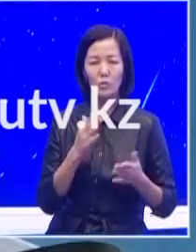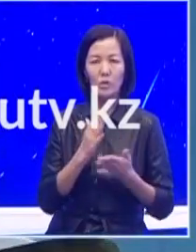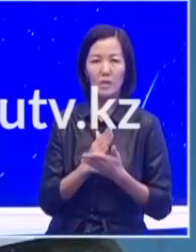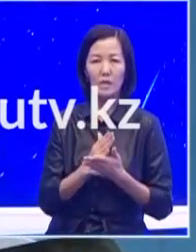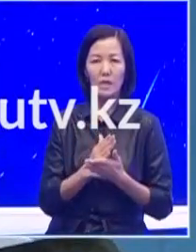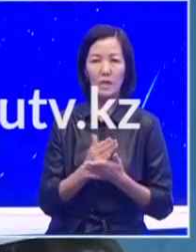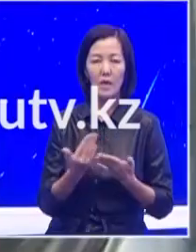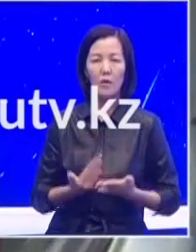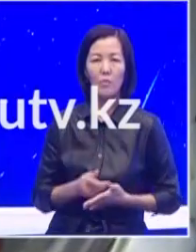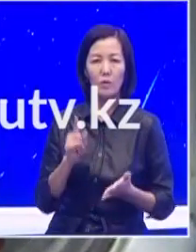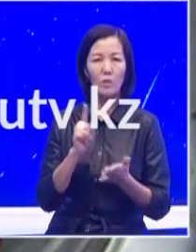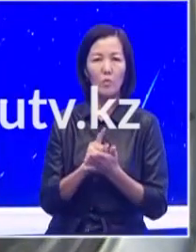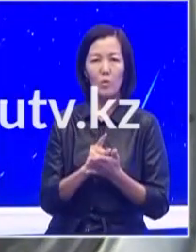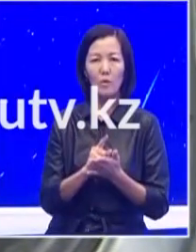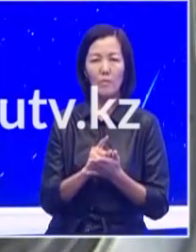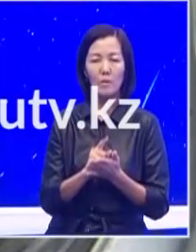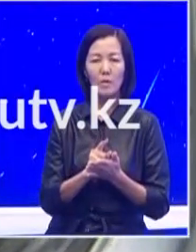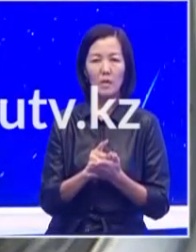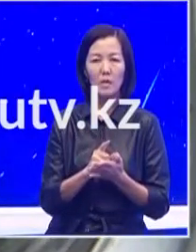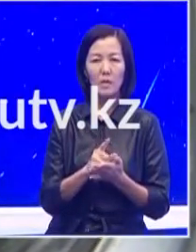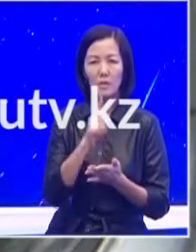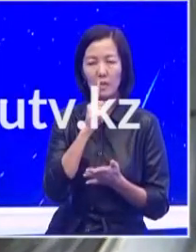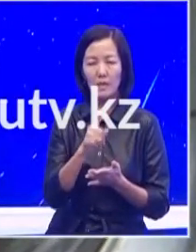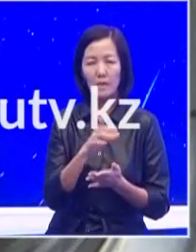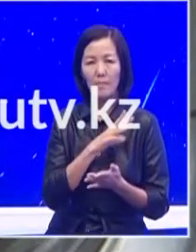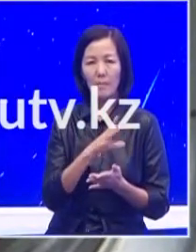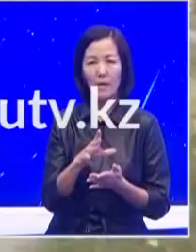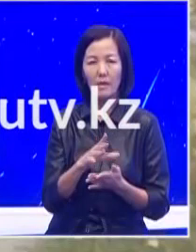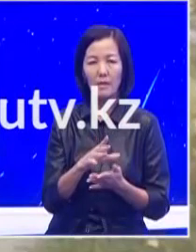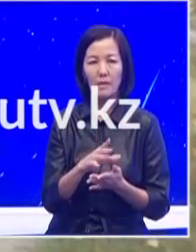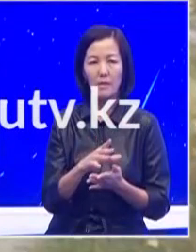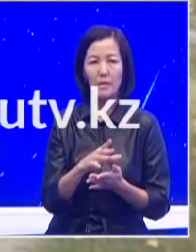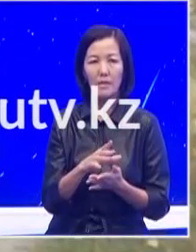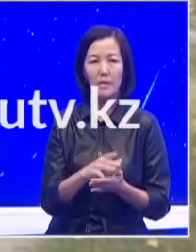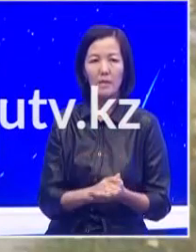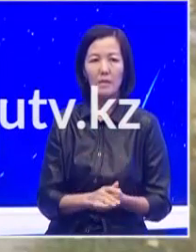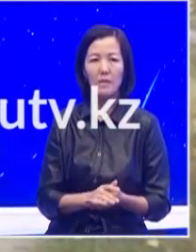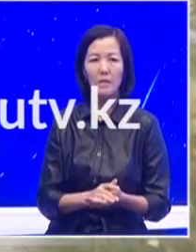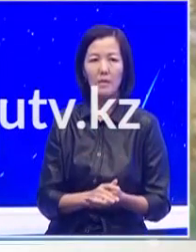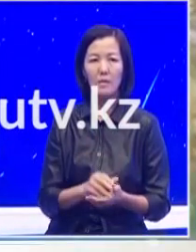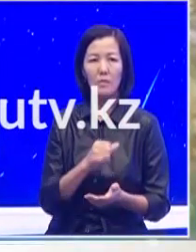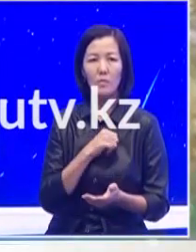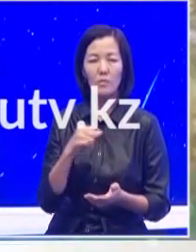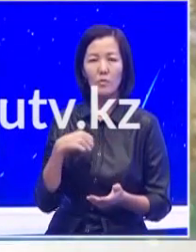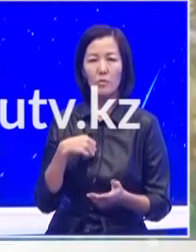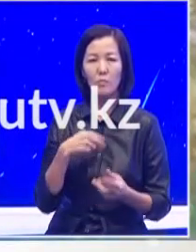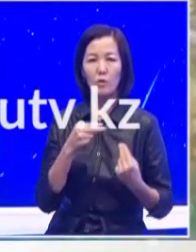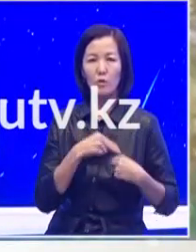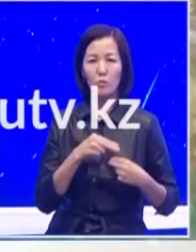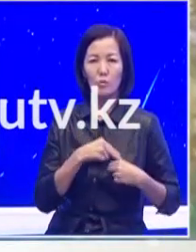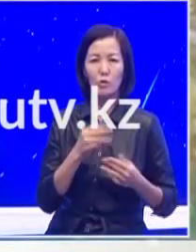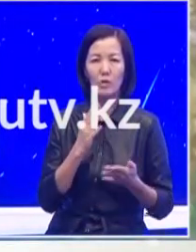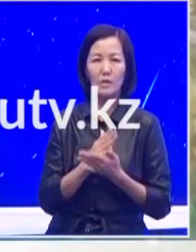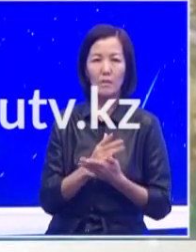әлеуметтік төлемдері түспейді. Оның ішінде медициналық сақтандыру жарнасы да бар. Негізінде өзіме жұмыс жасаймын.